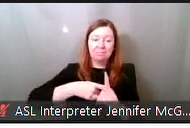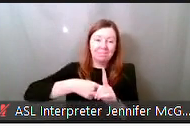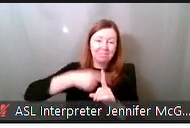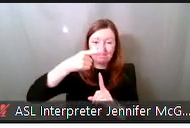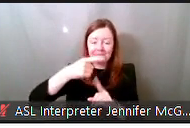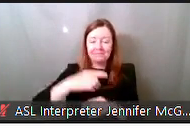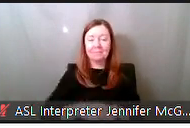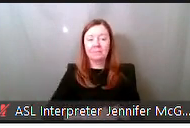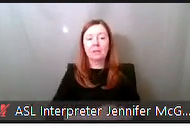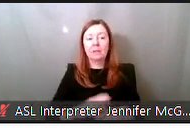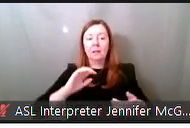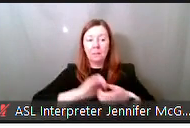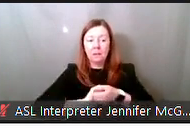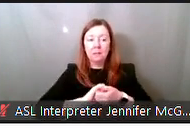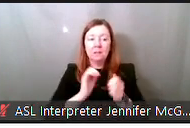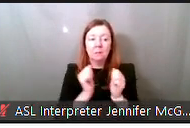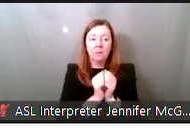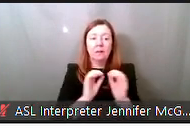我们已。